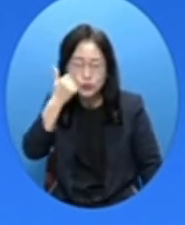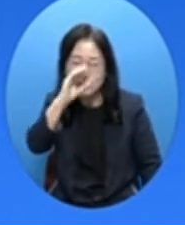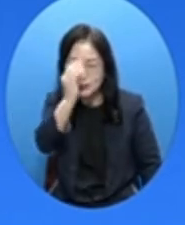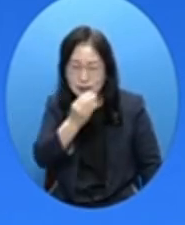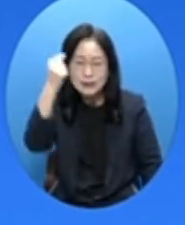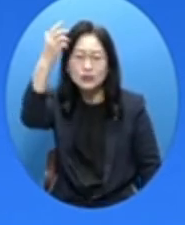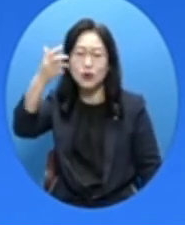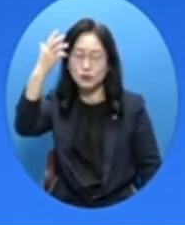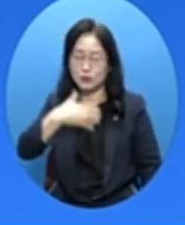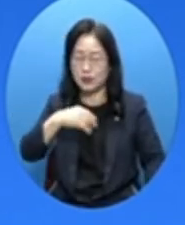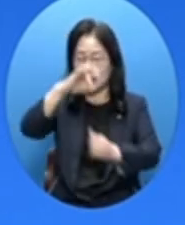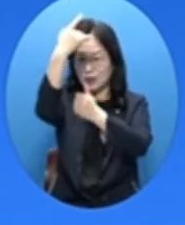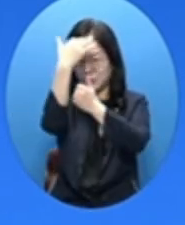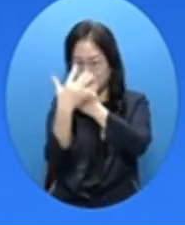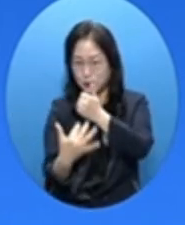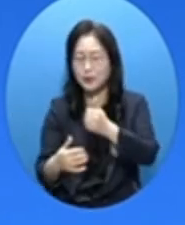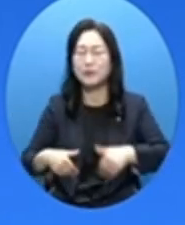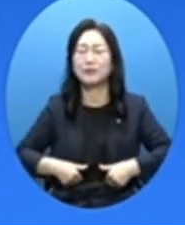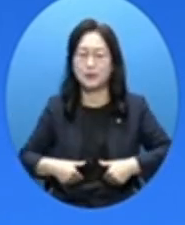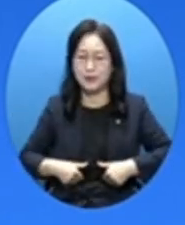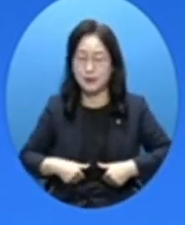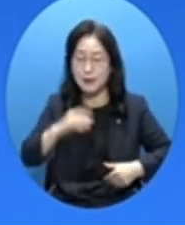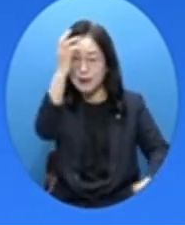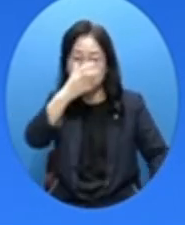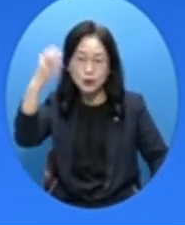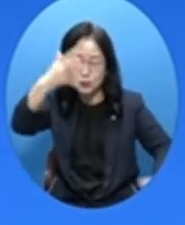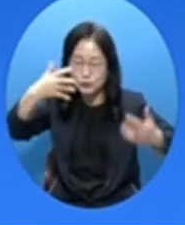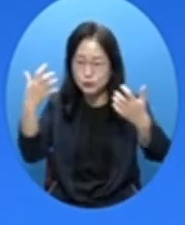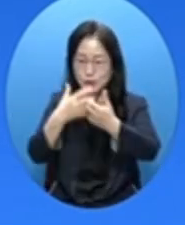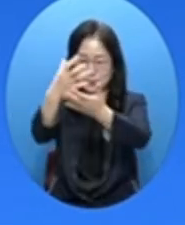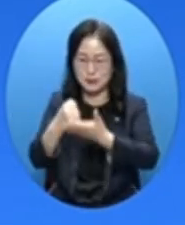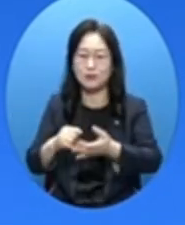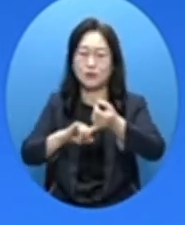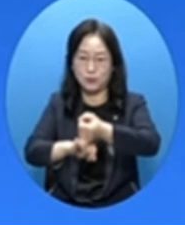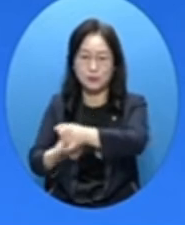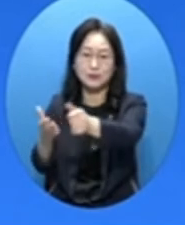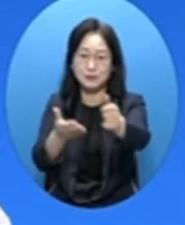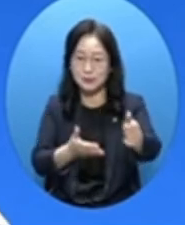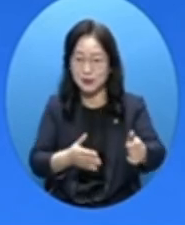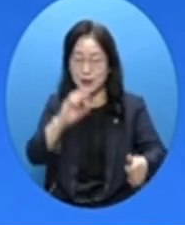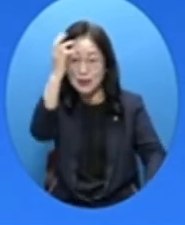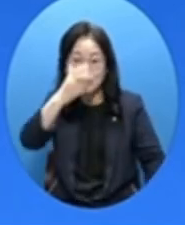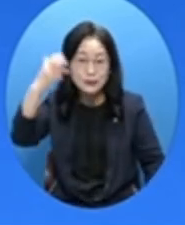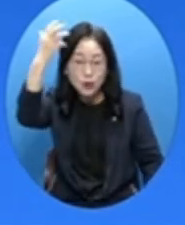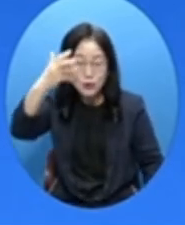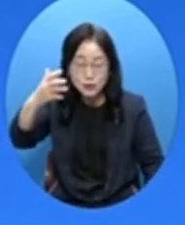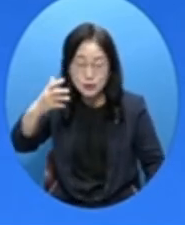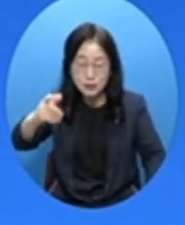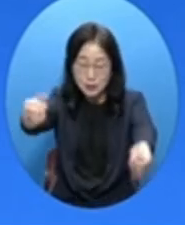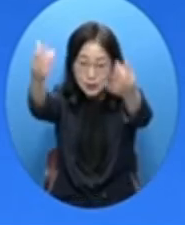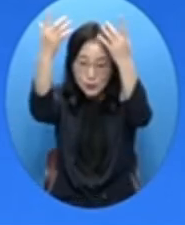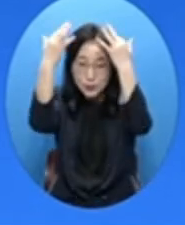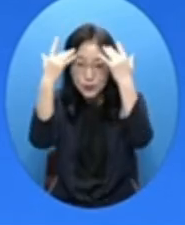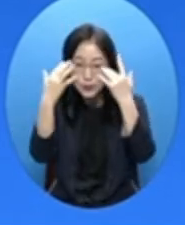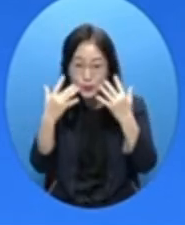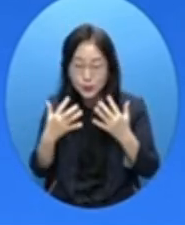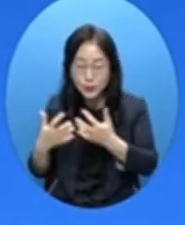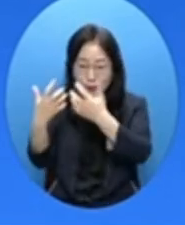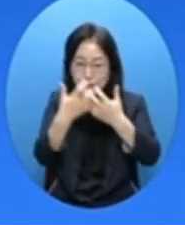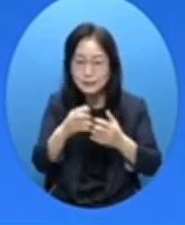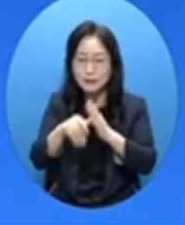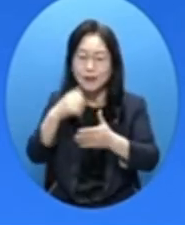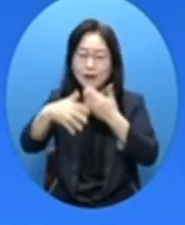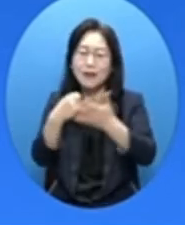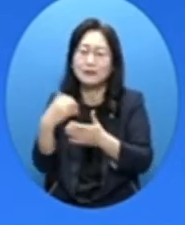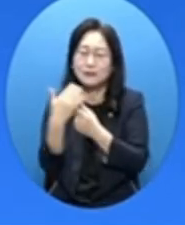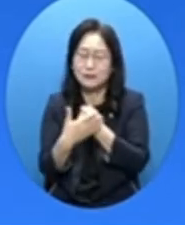내게 임하셔야 되는 것입니다 성의 충만을 받아야 되는 것입니다 성령이 임재해서 내가 성에 사로잡힐 때 하나님의 은혜로